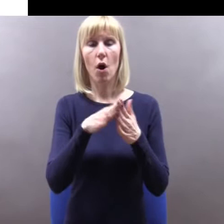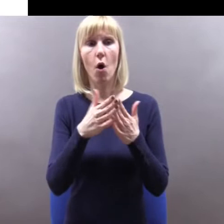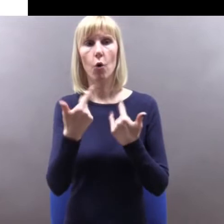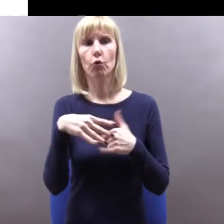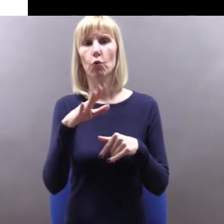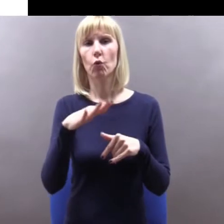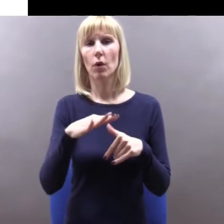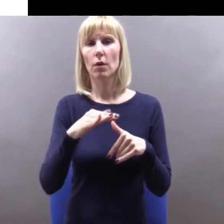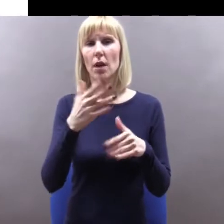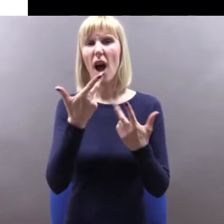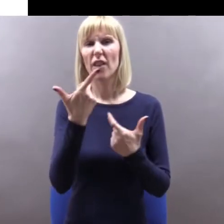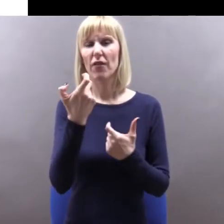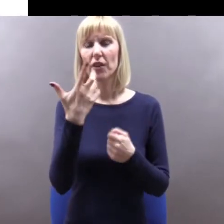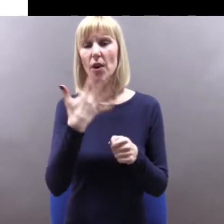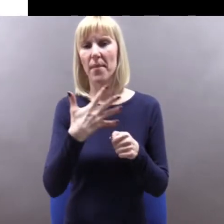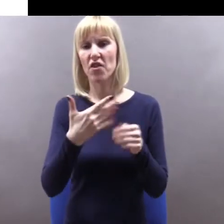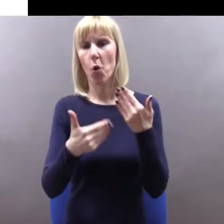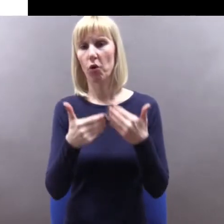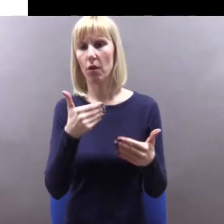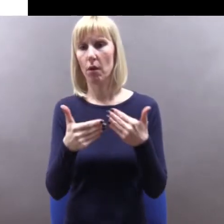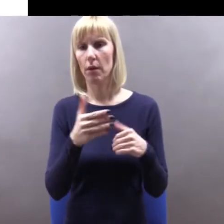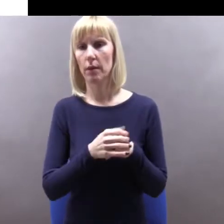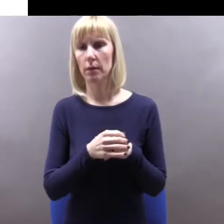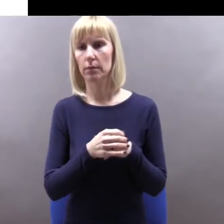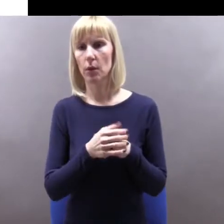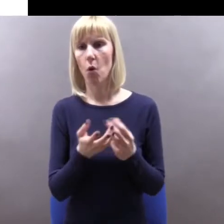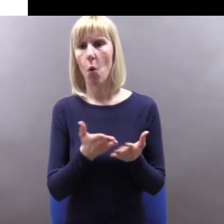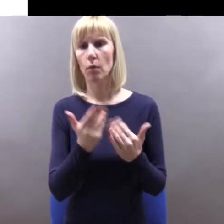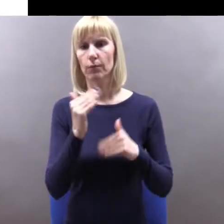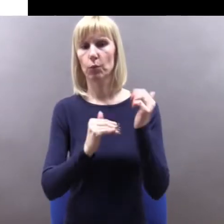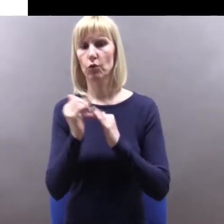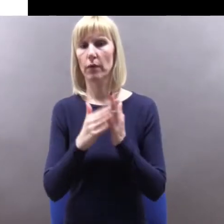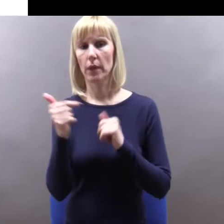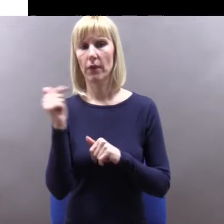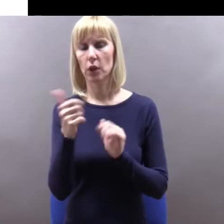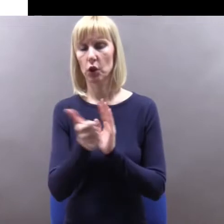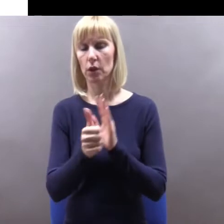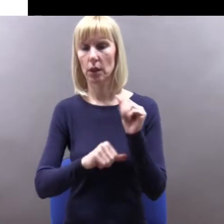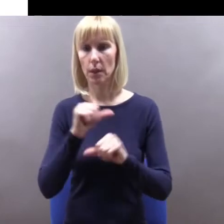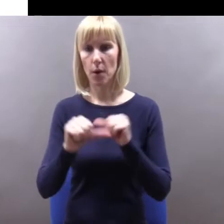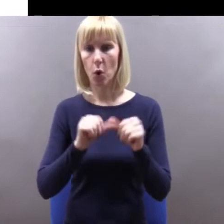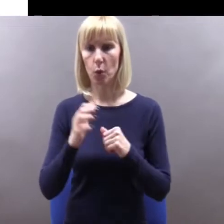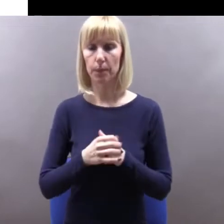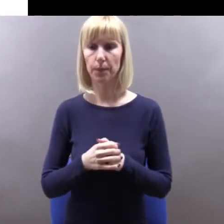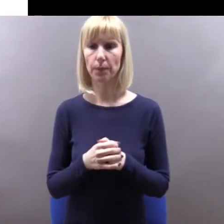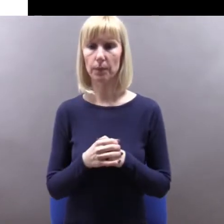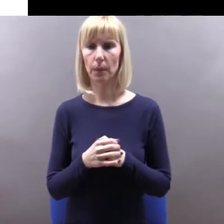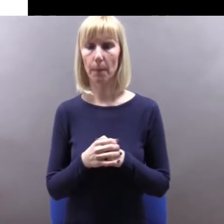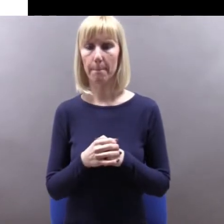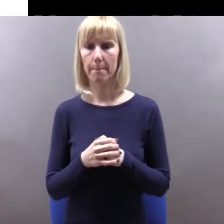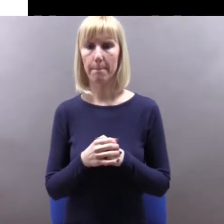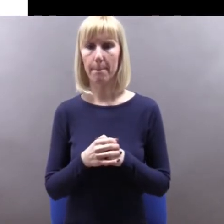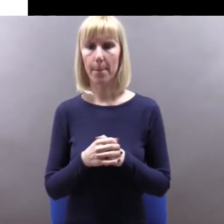I to, o czym należy pamiętać, to to, żeby kiedy mamy już tego typu rozwiązanie w naszej